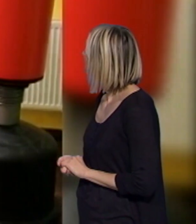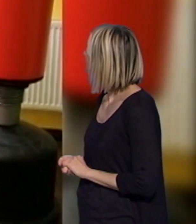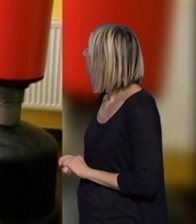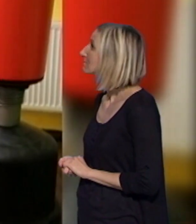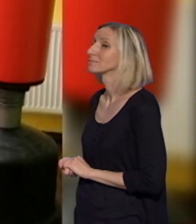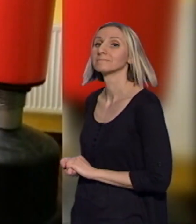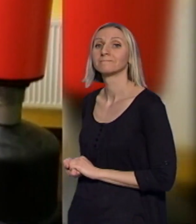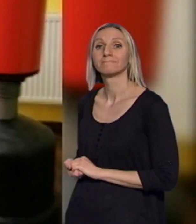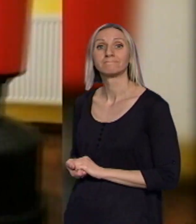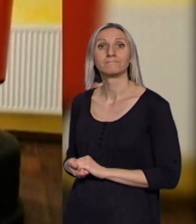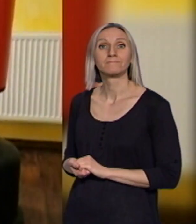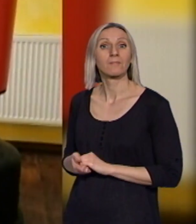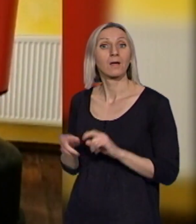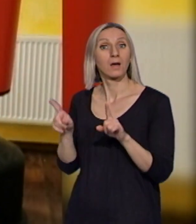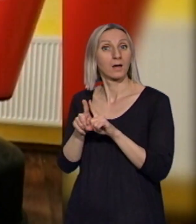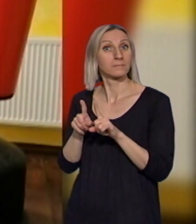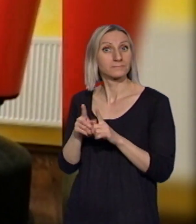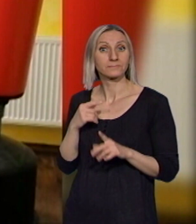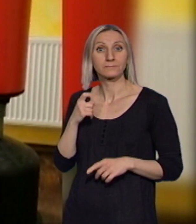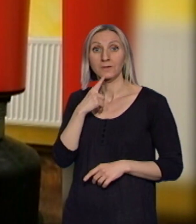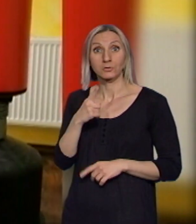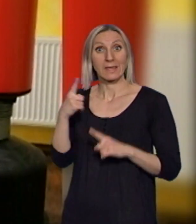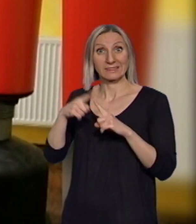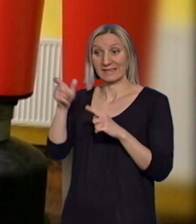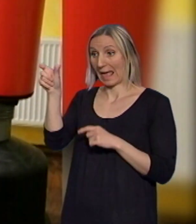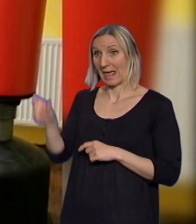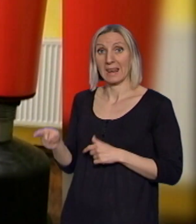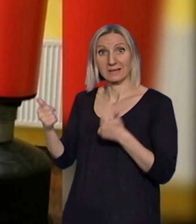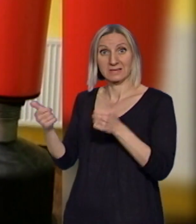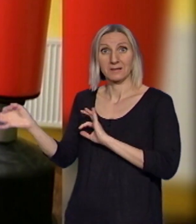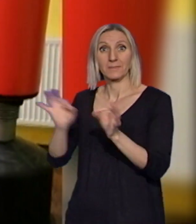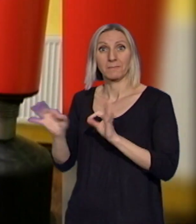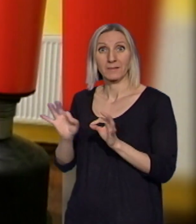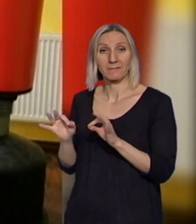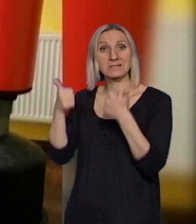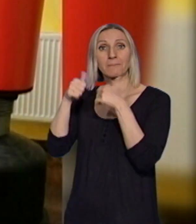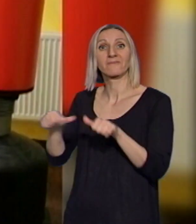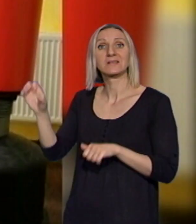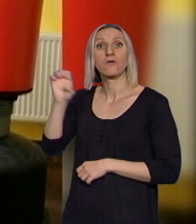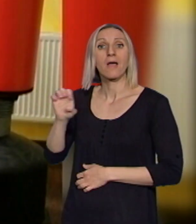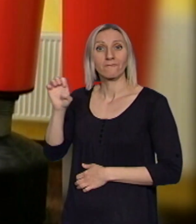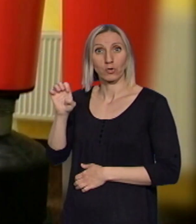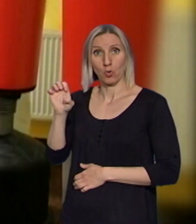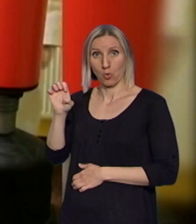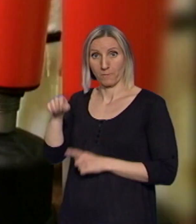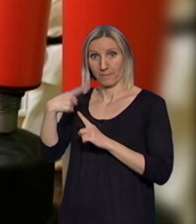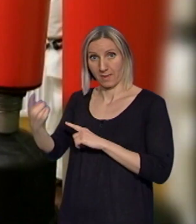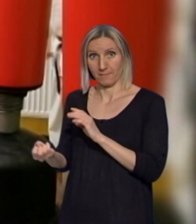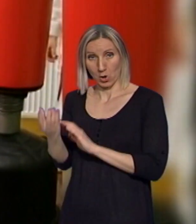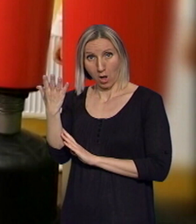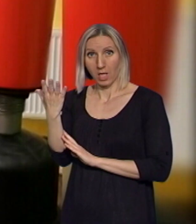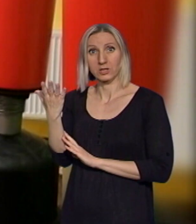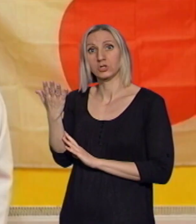Sa druge strane, Tijana se trenutno priprema za prvenstvo Evrope Poreča, u koji se